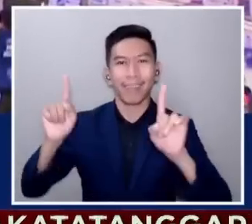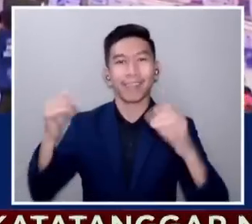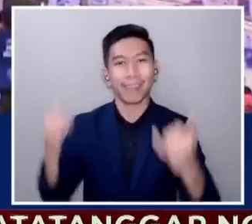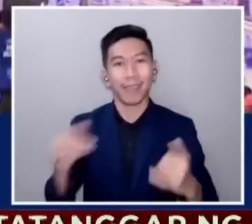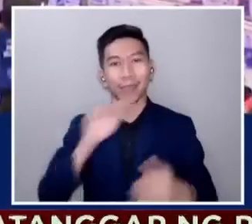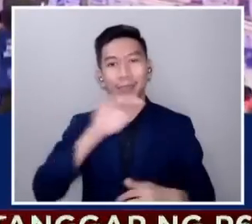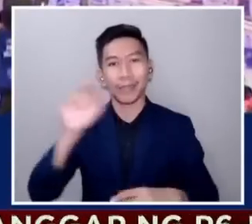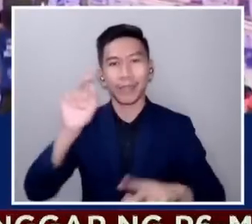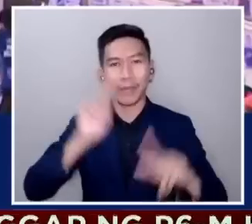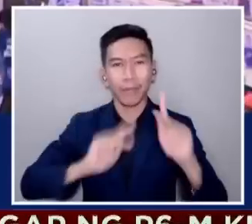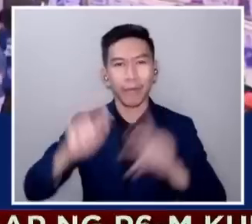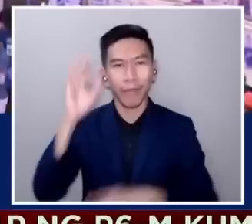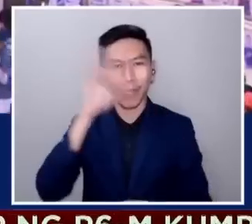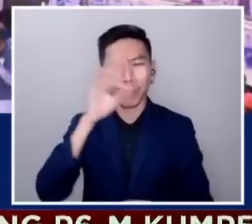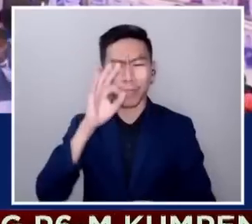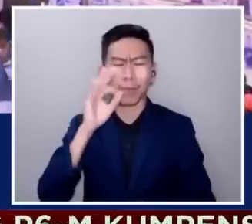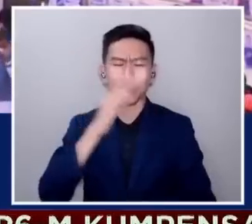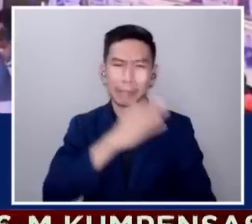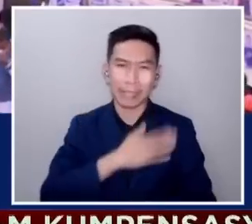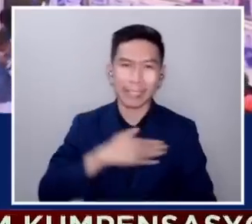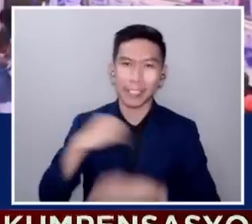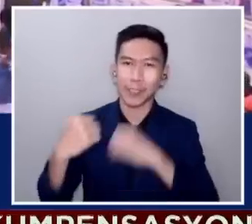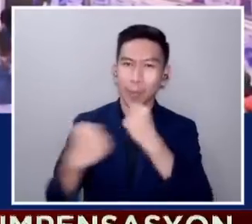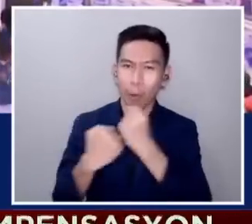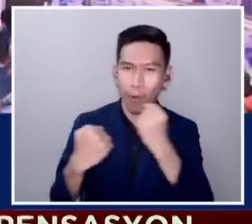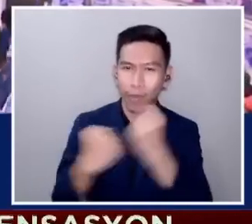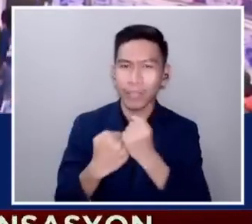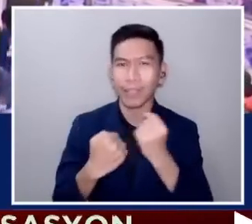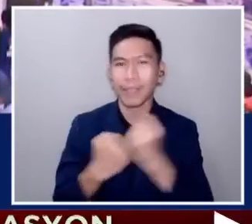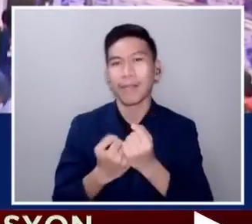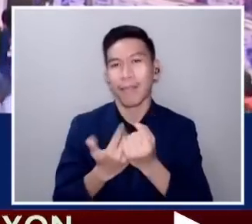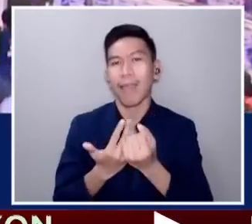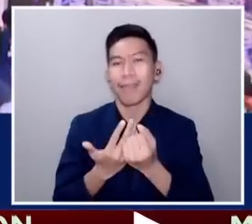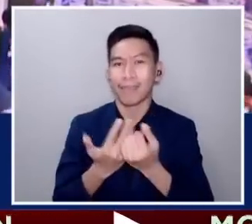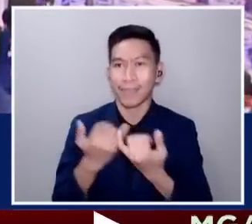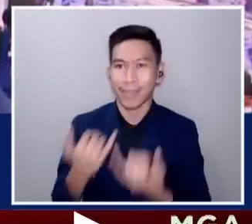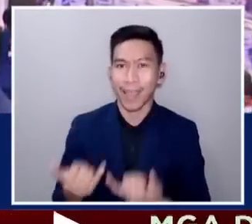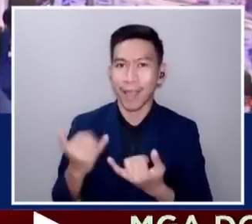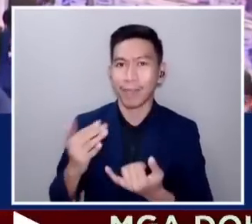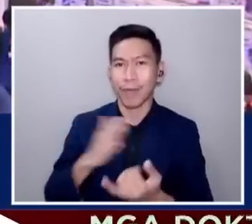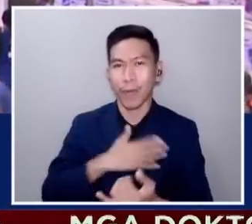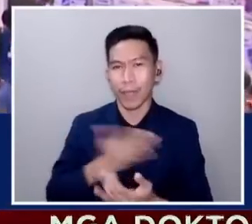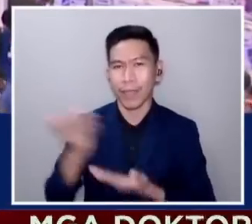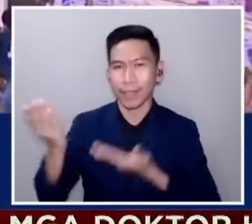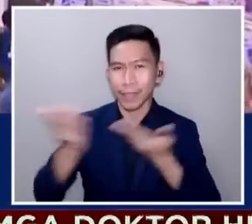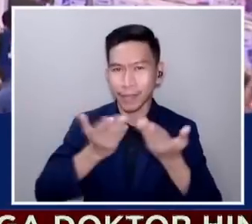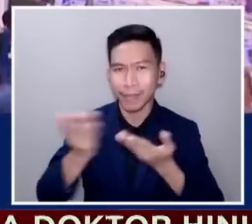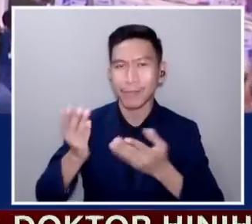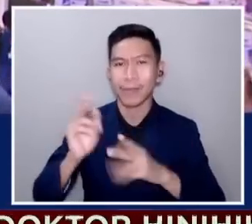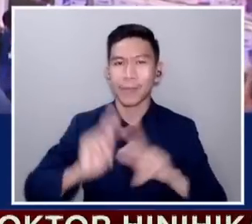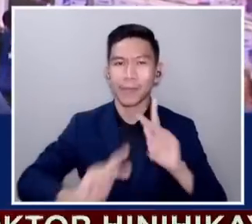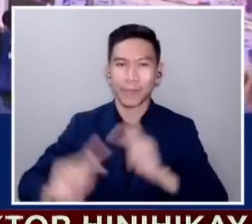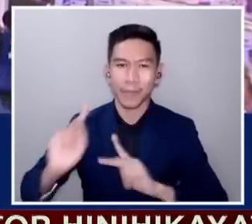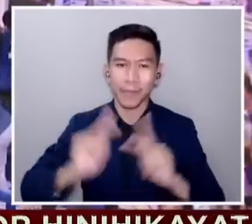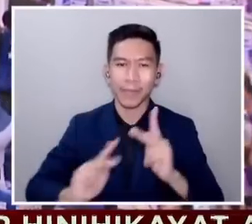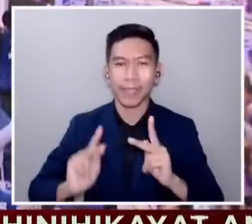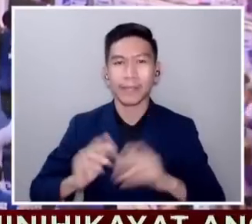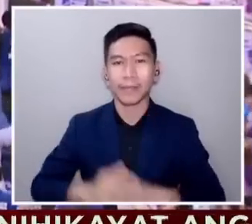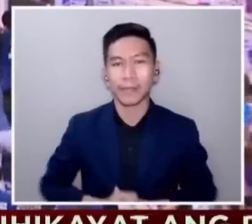Pacquiao pagdating naman sa public service. Robert Mano, ABS-CBN News, San Juan, Southern Leyte.